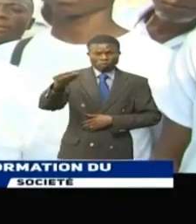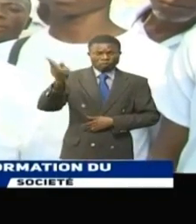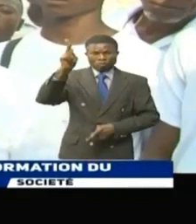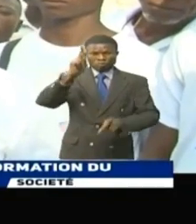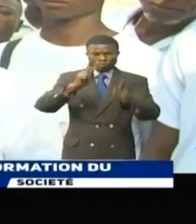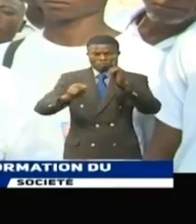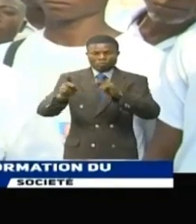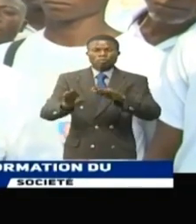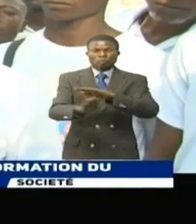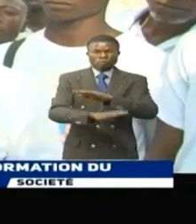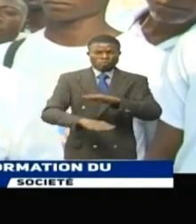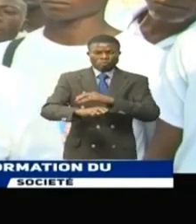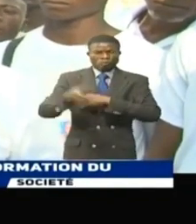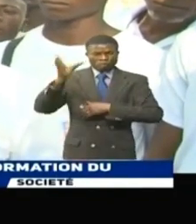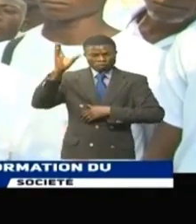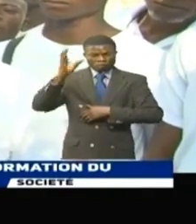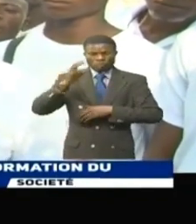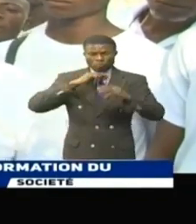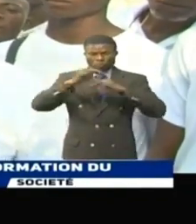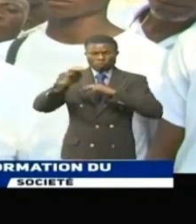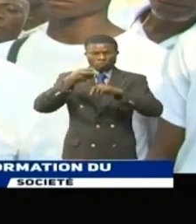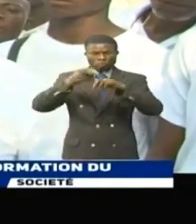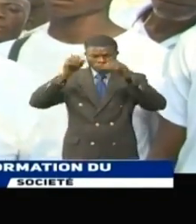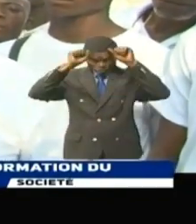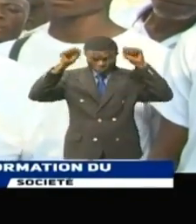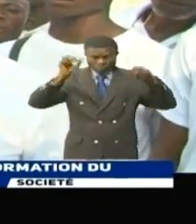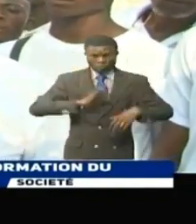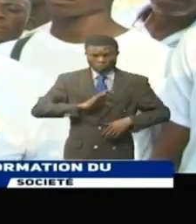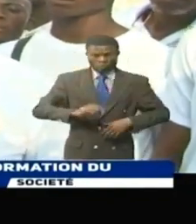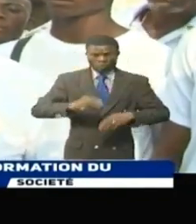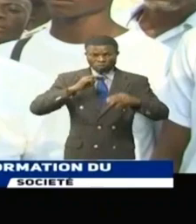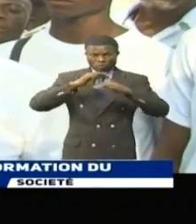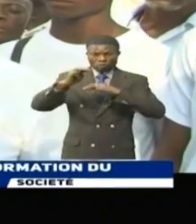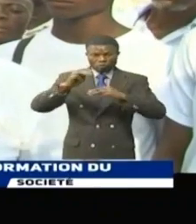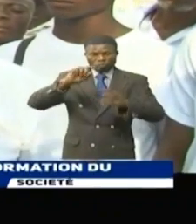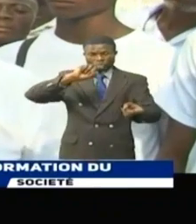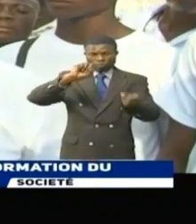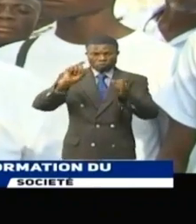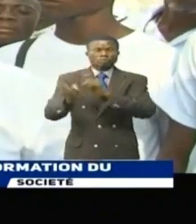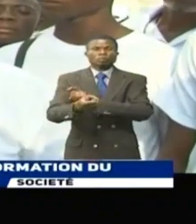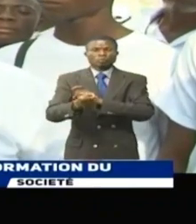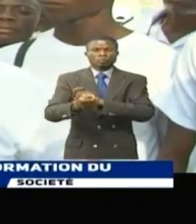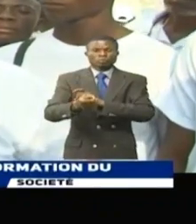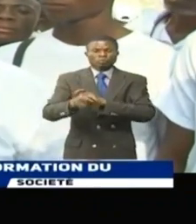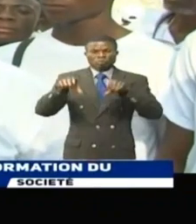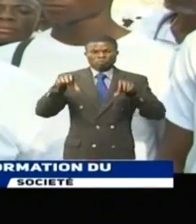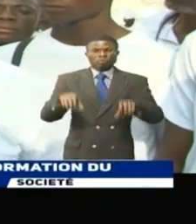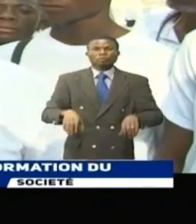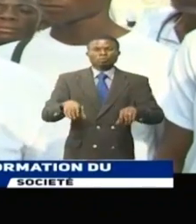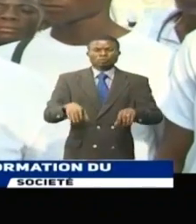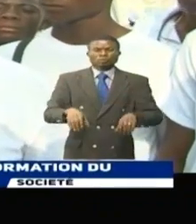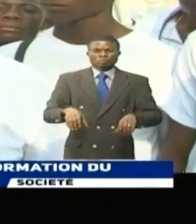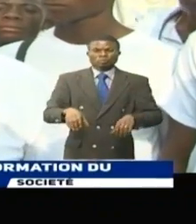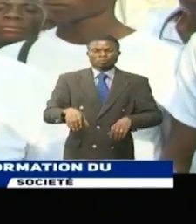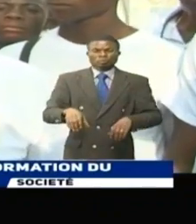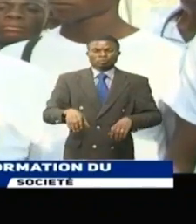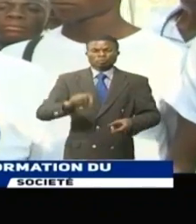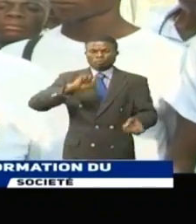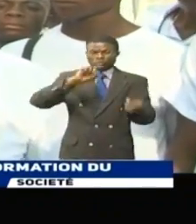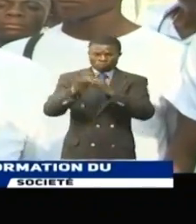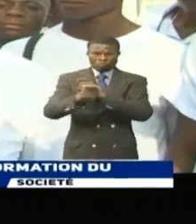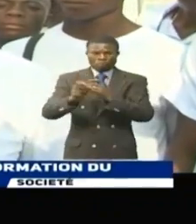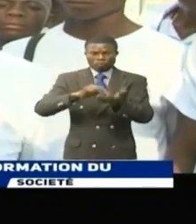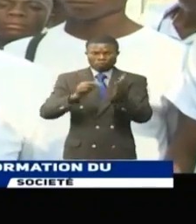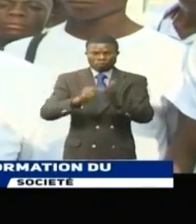à la base, un message du chef de l'État. C'est le message de la transformation du Congo. Mbongwana veut